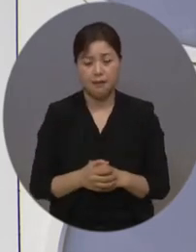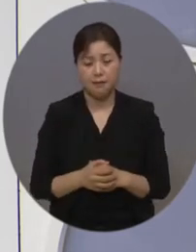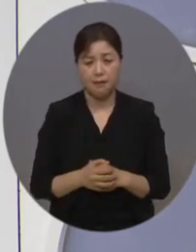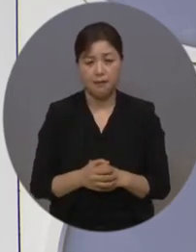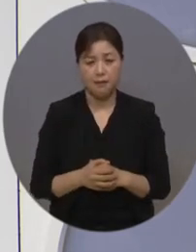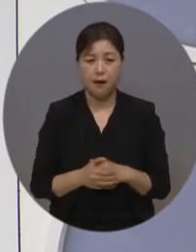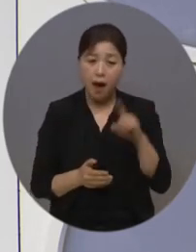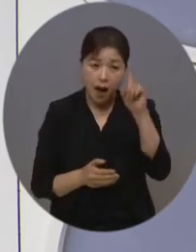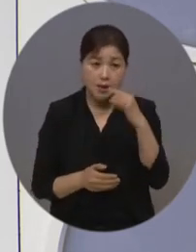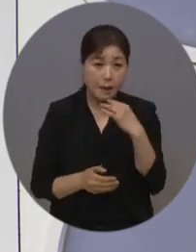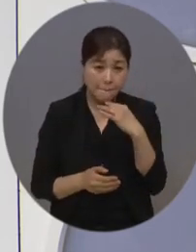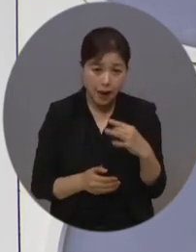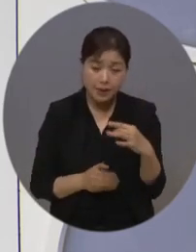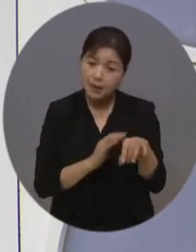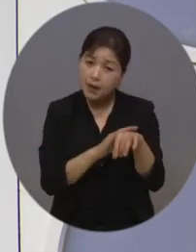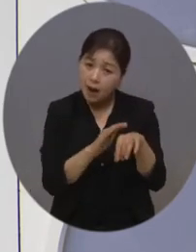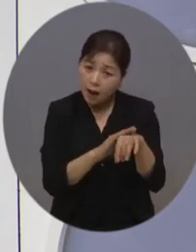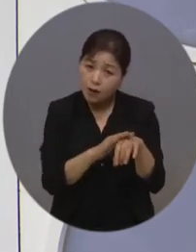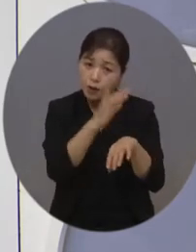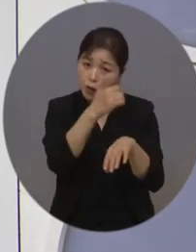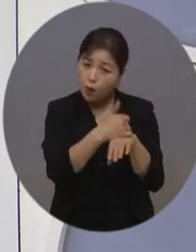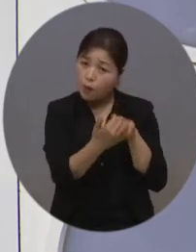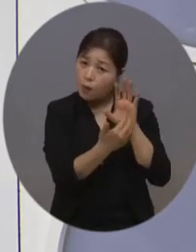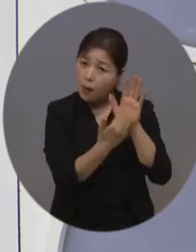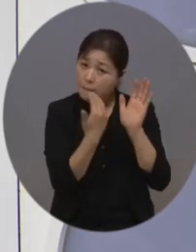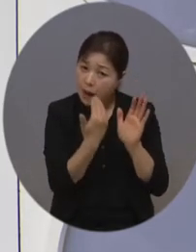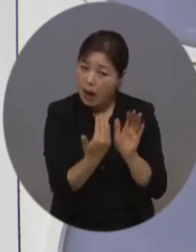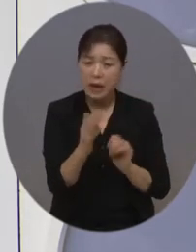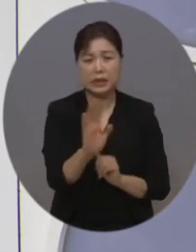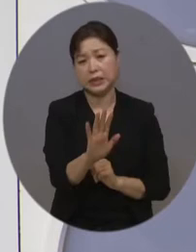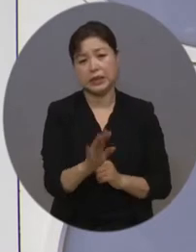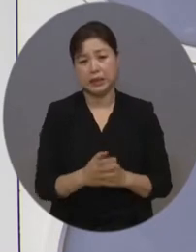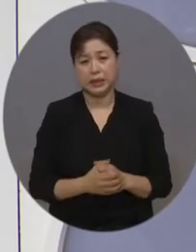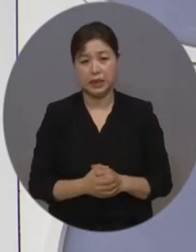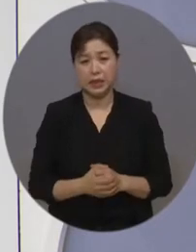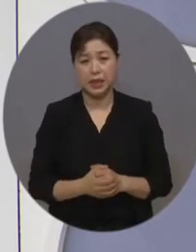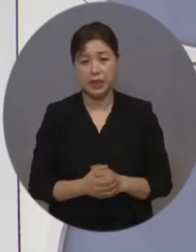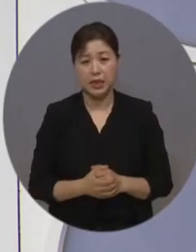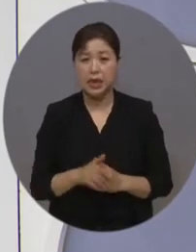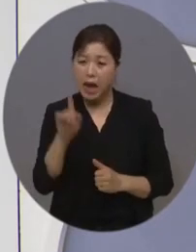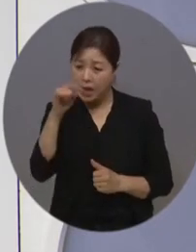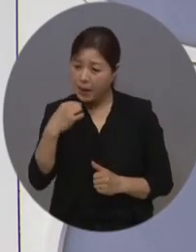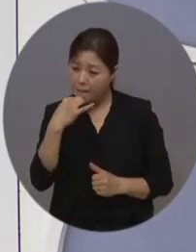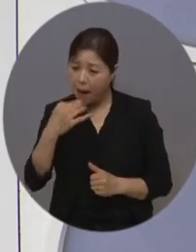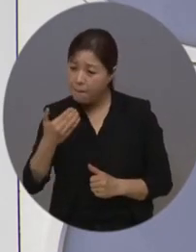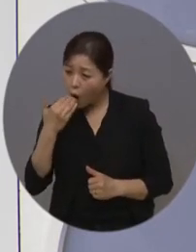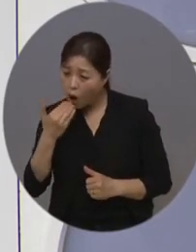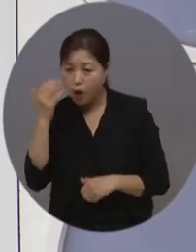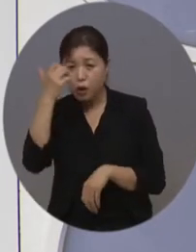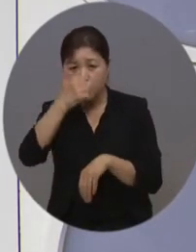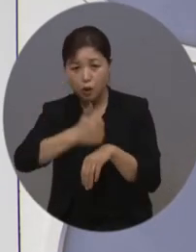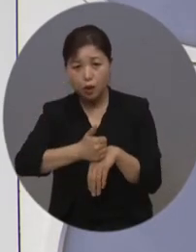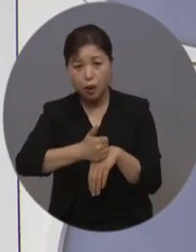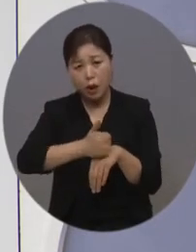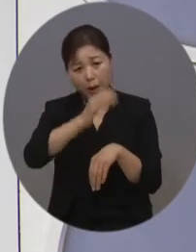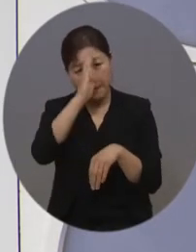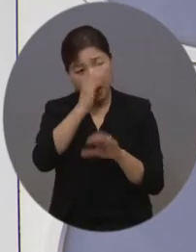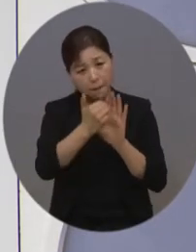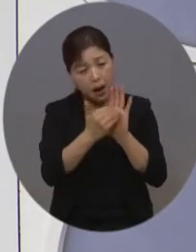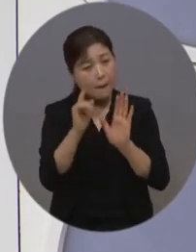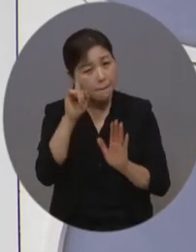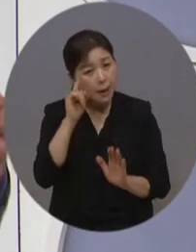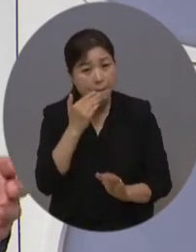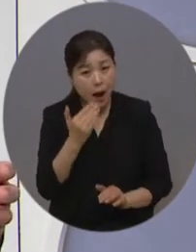잘한다고 면역이 되는 게 아닙니다. 뭐 어느 한 가지 뭐 먹는다고 면역이 되는 것도 아니고요. 그러니까 이제 우리가 정말